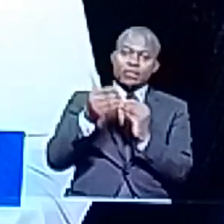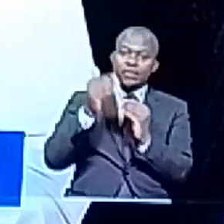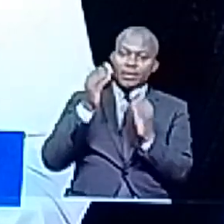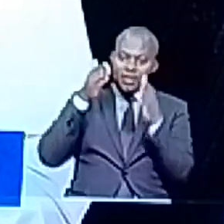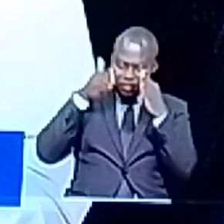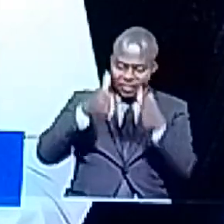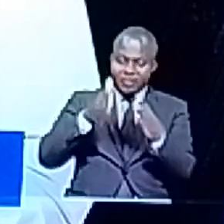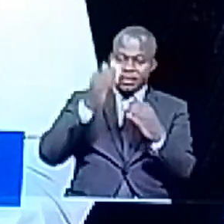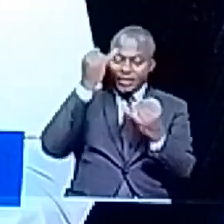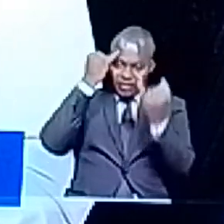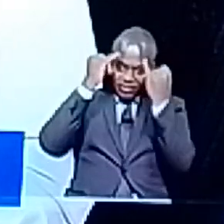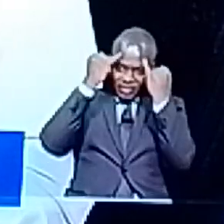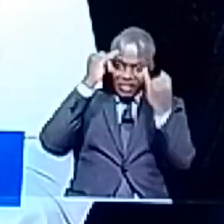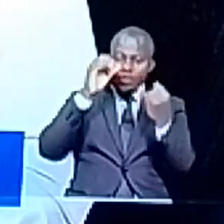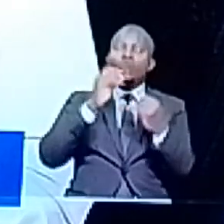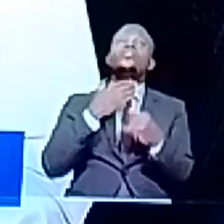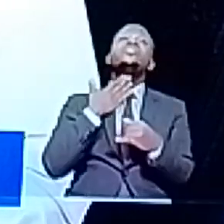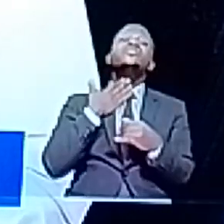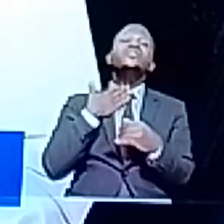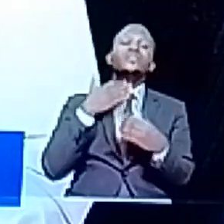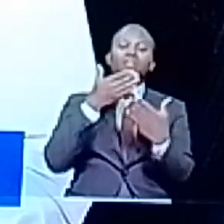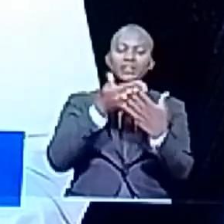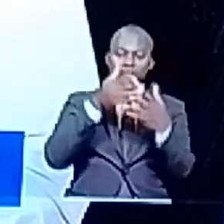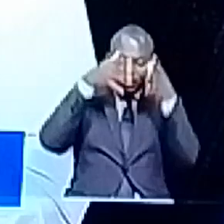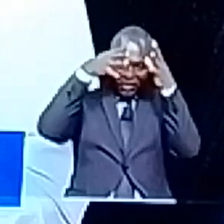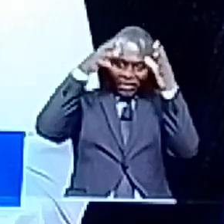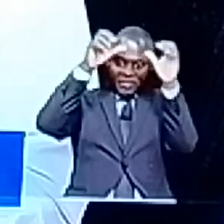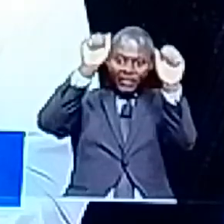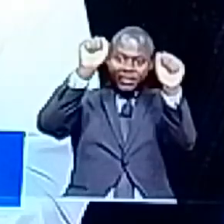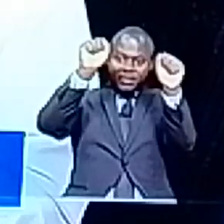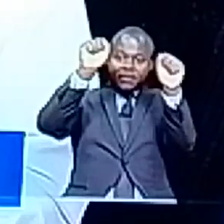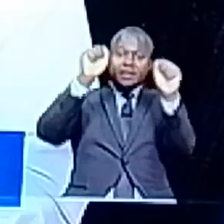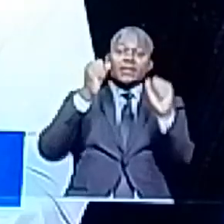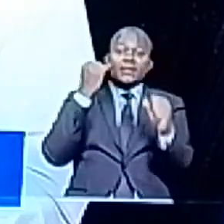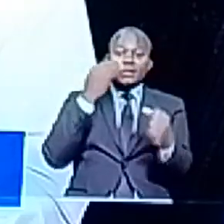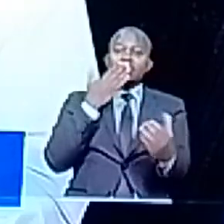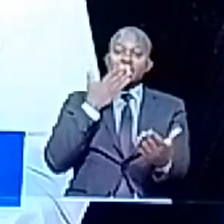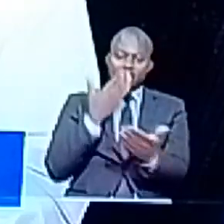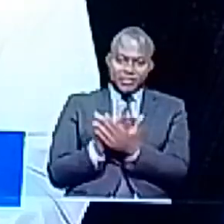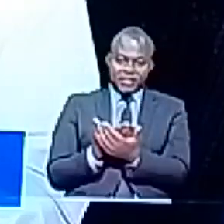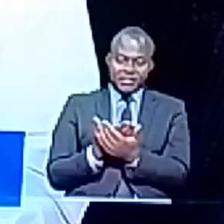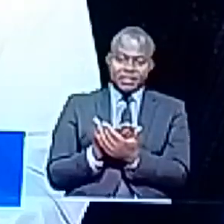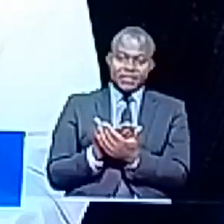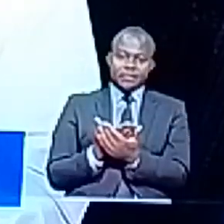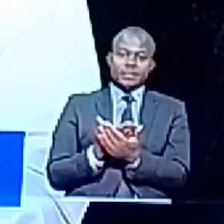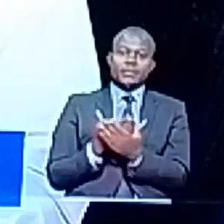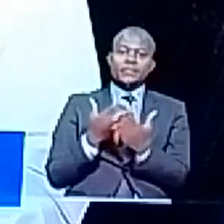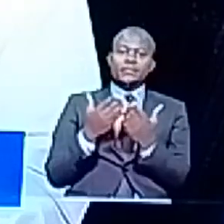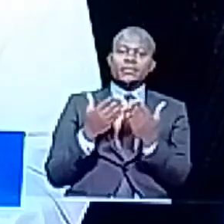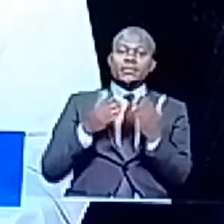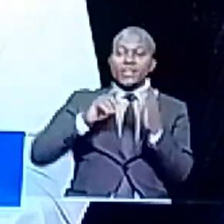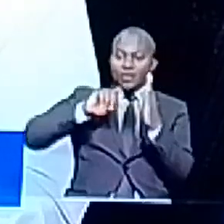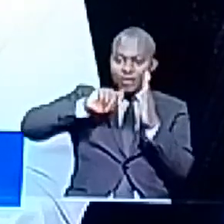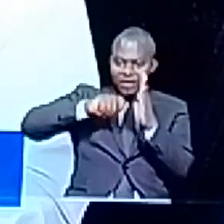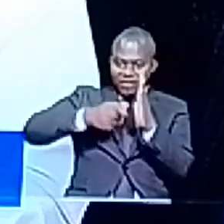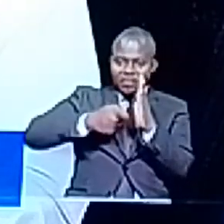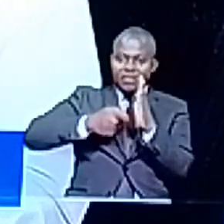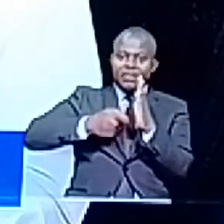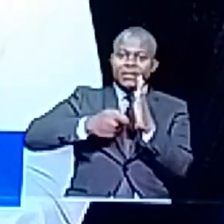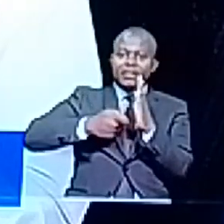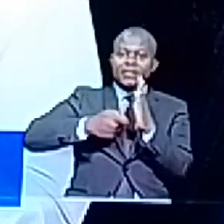gitekerezo cyangwa se icyifuzo ufuza kugeza kuri Perezida wa Repubulika bibaye byiza kandi wafunga wagabanya amajwi